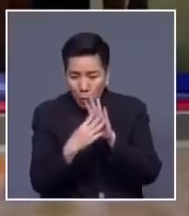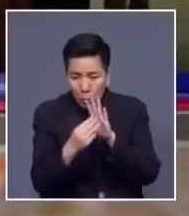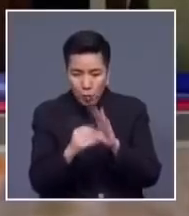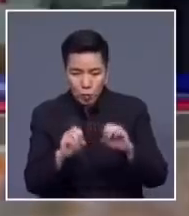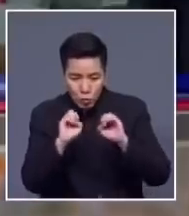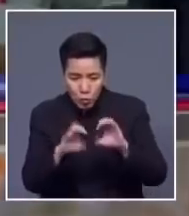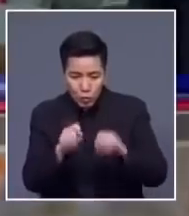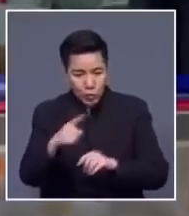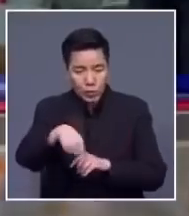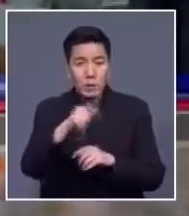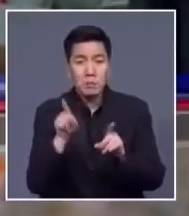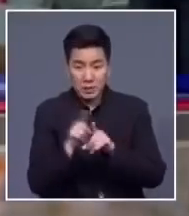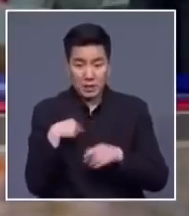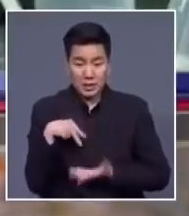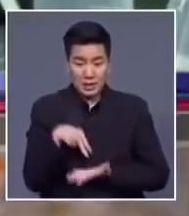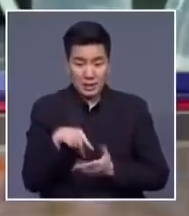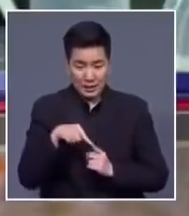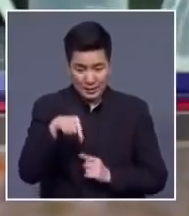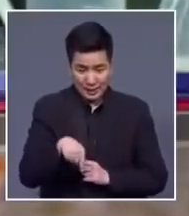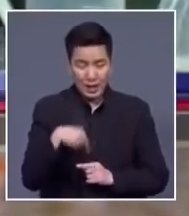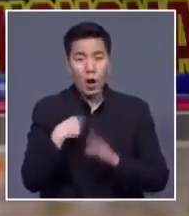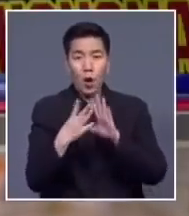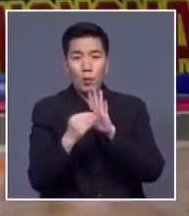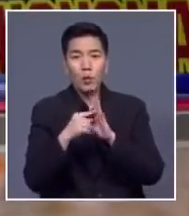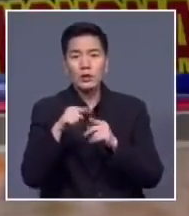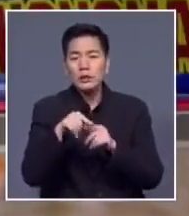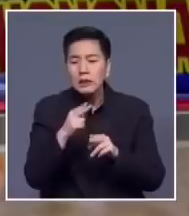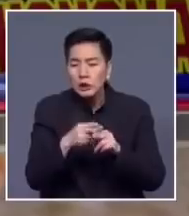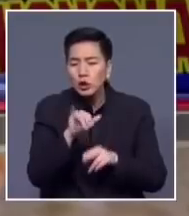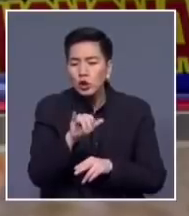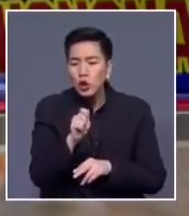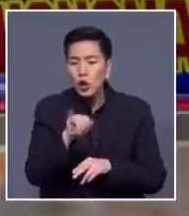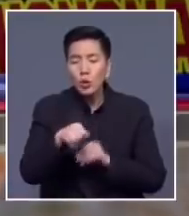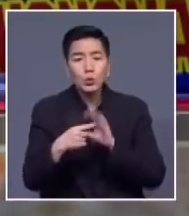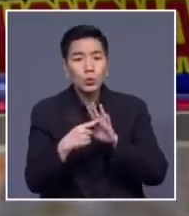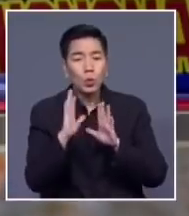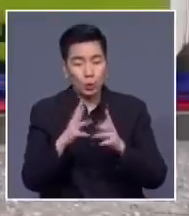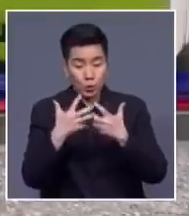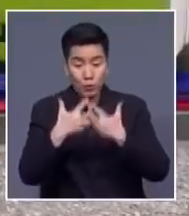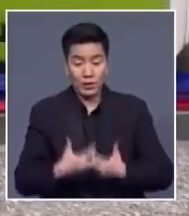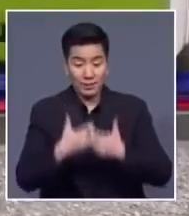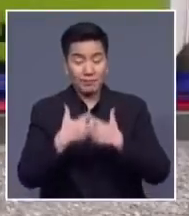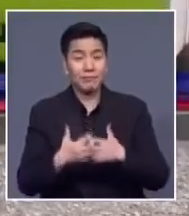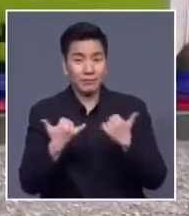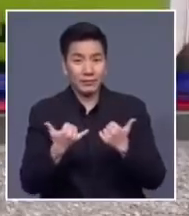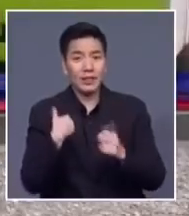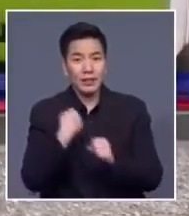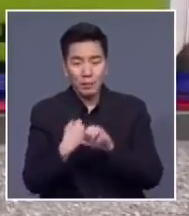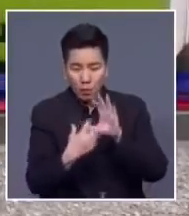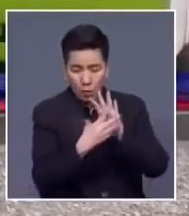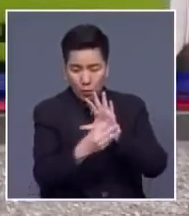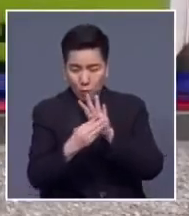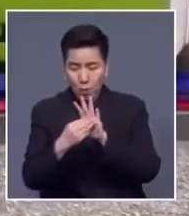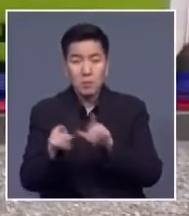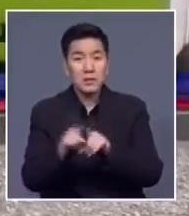แล้วก็ปฐมนิเทศนะครับอย่างที่ผมอยู่ณขณะนี้ก็คือศูนย์อบรมในเขตยอจูสำหรับพี่น้องในภาคอุตสาหกรรมนั่นเองครับจะได้รับการอบรม